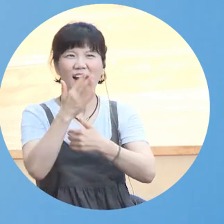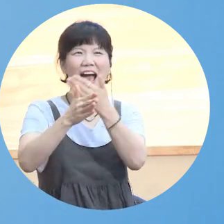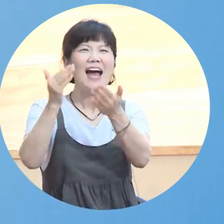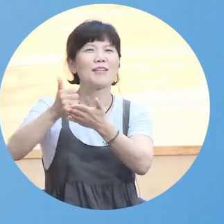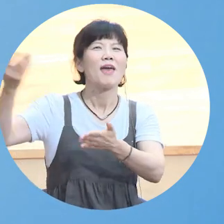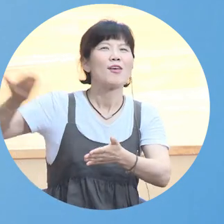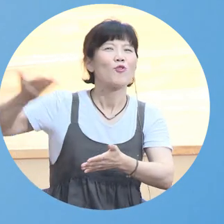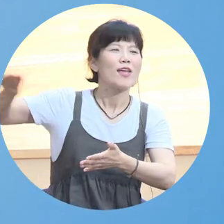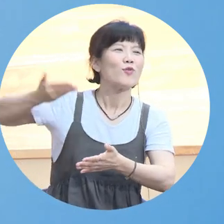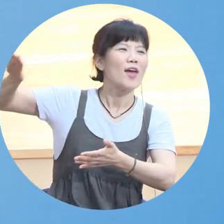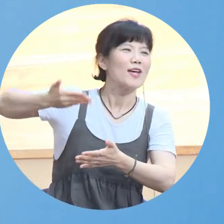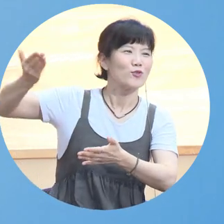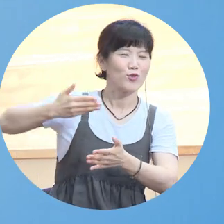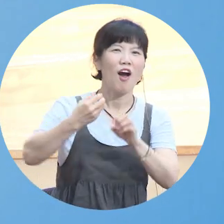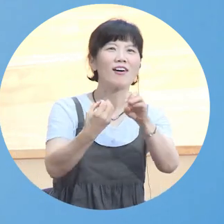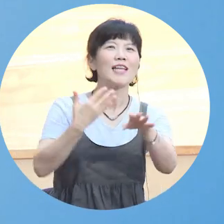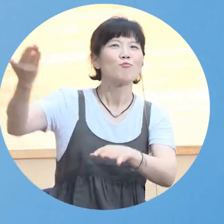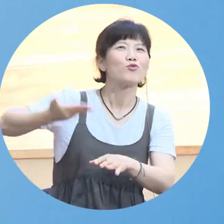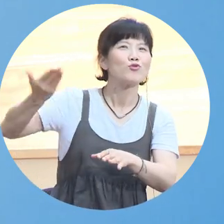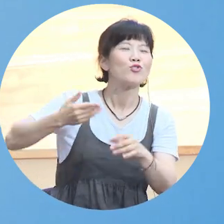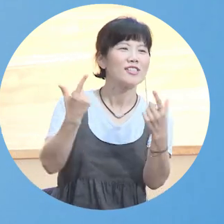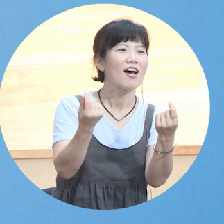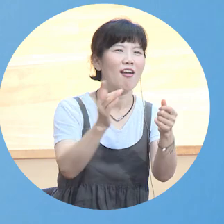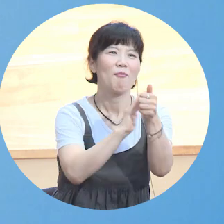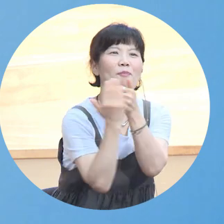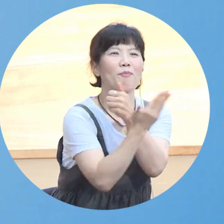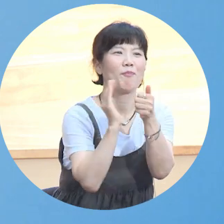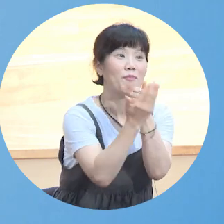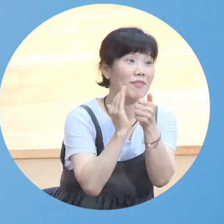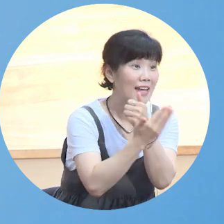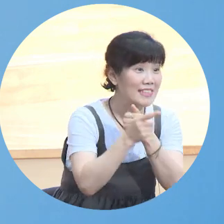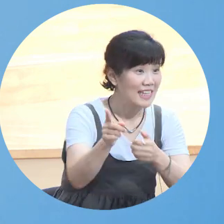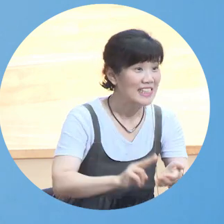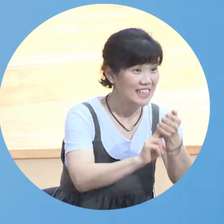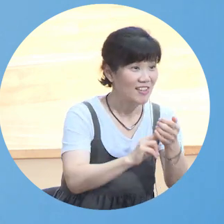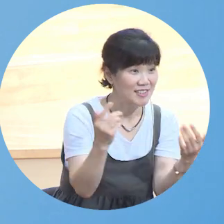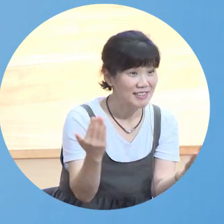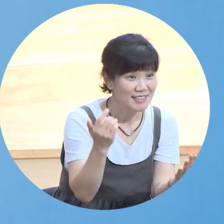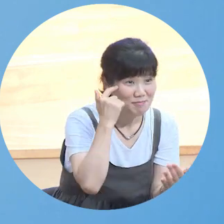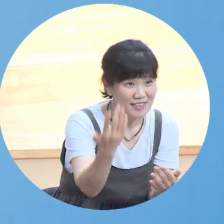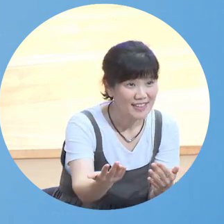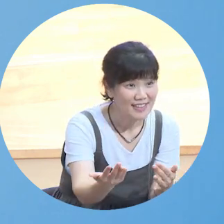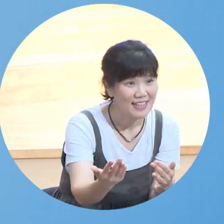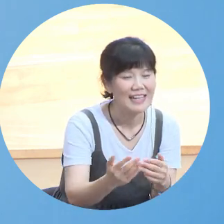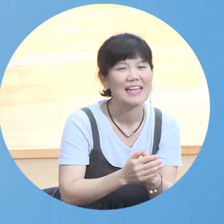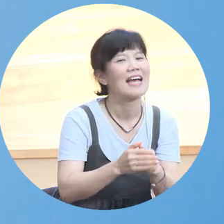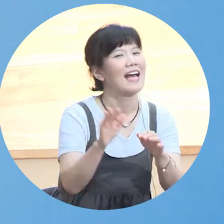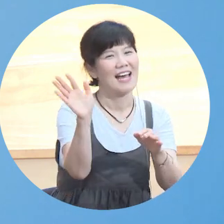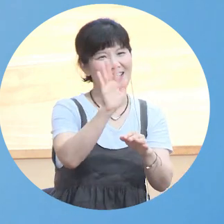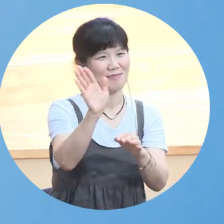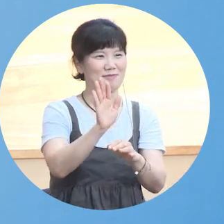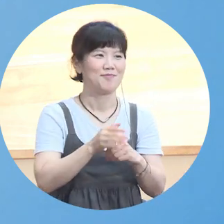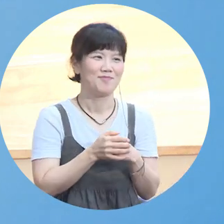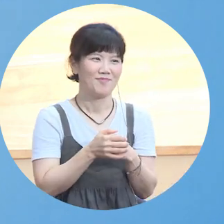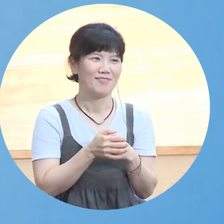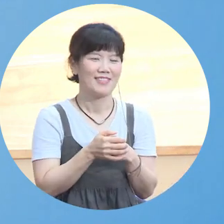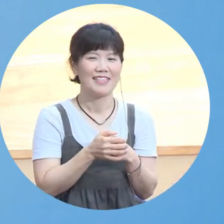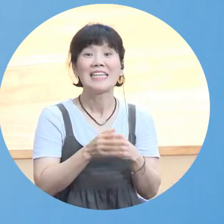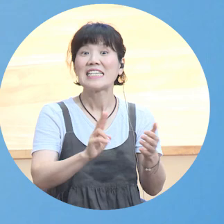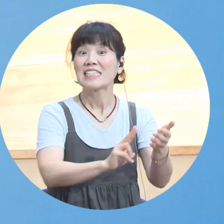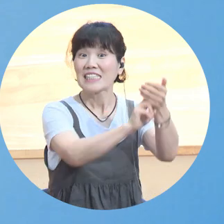그렇게 포장해 내는 것 그게 기자 그럴까요 아니죠 기적은